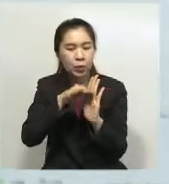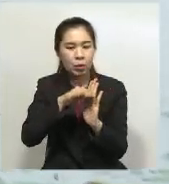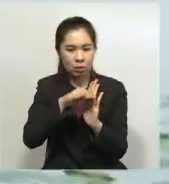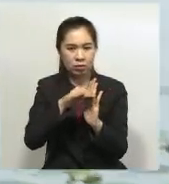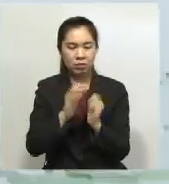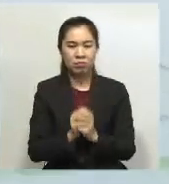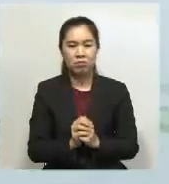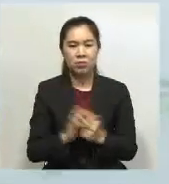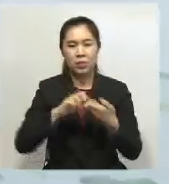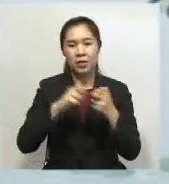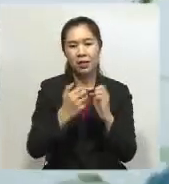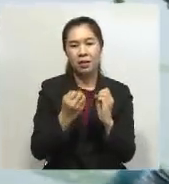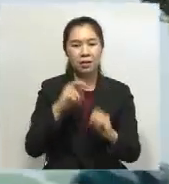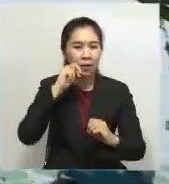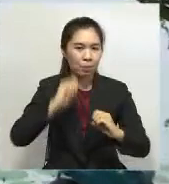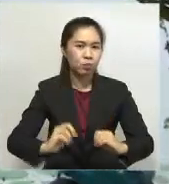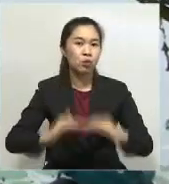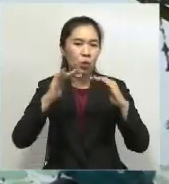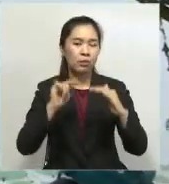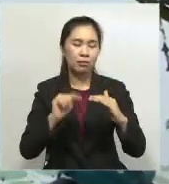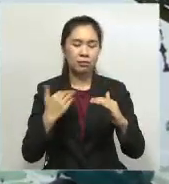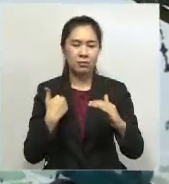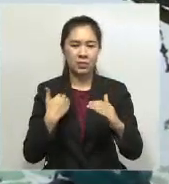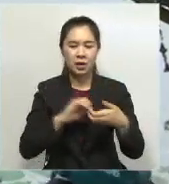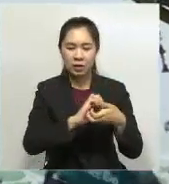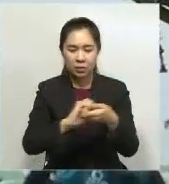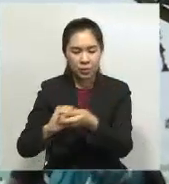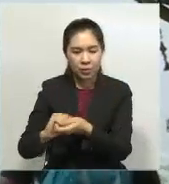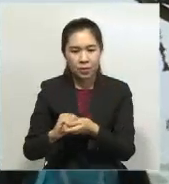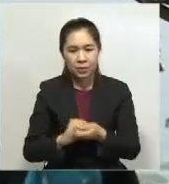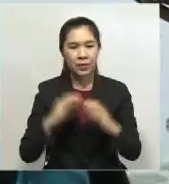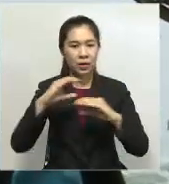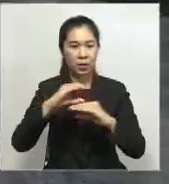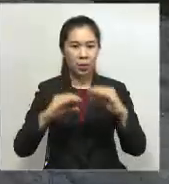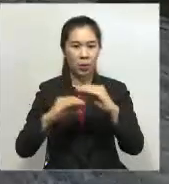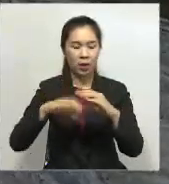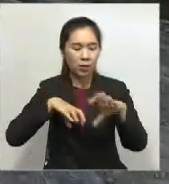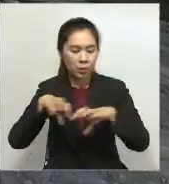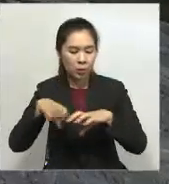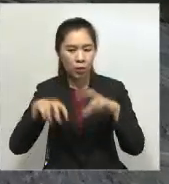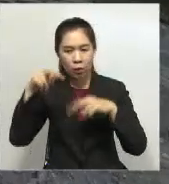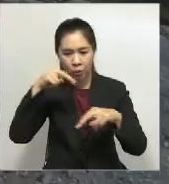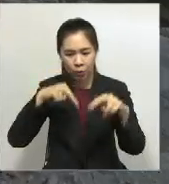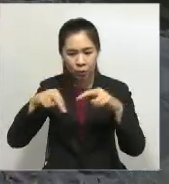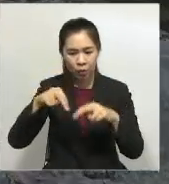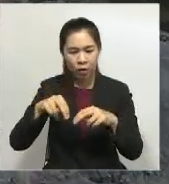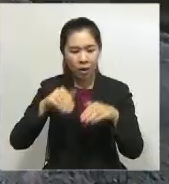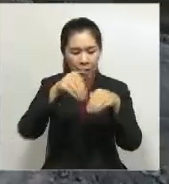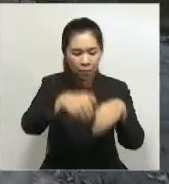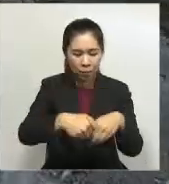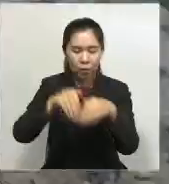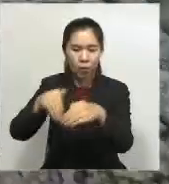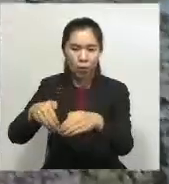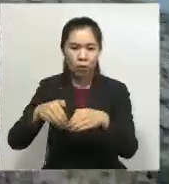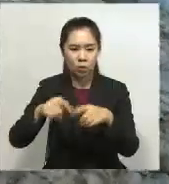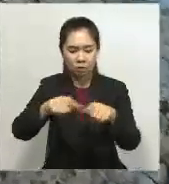รอบก็ประสบปัญหาน้ำท่วมนะคะก็เลยมีการร่วมกันของจังหวัดจัดโครงการฟื้นฟูลำน้ำสาขาและขุดคลองเชื่อมบึงสี